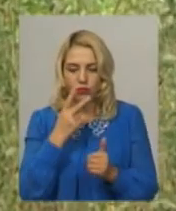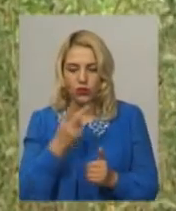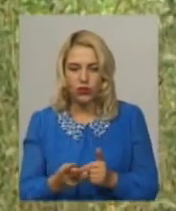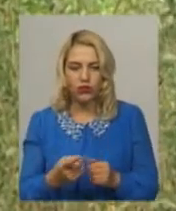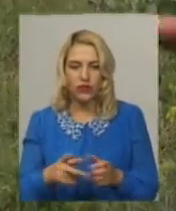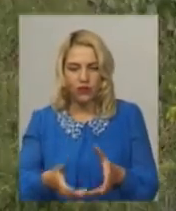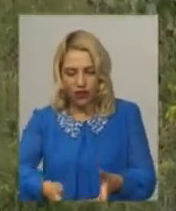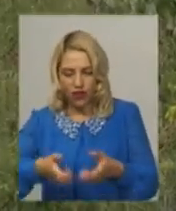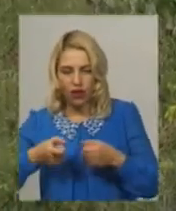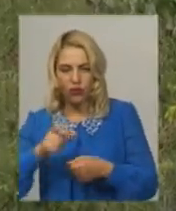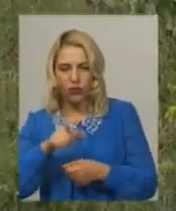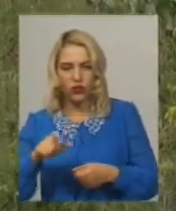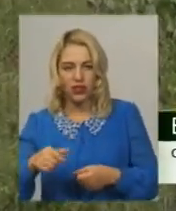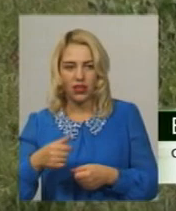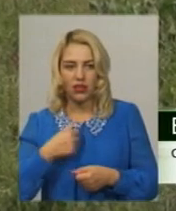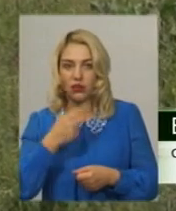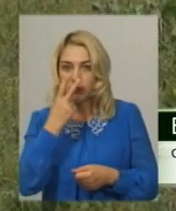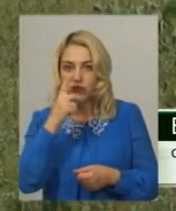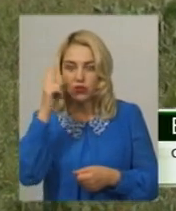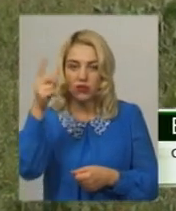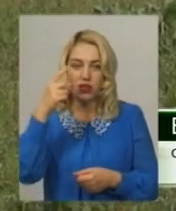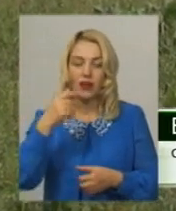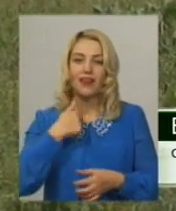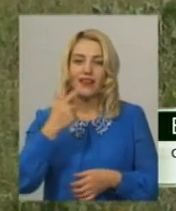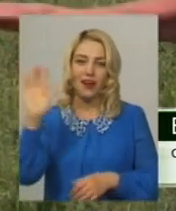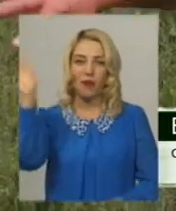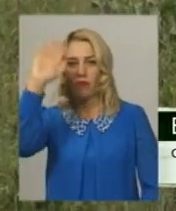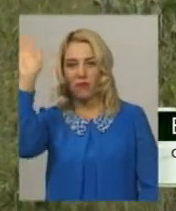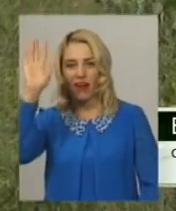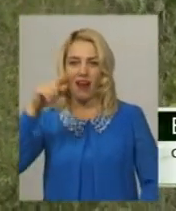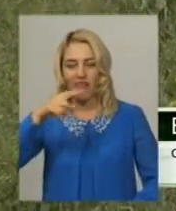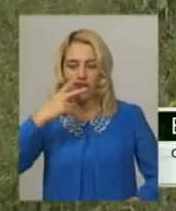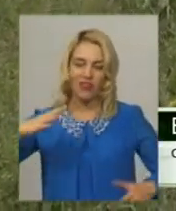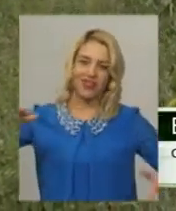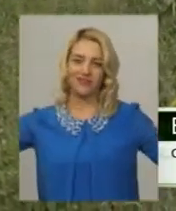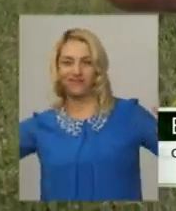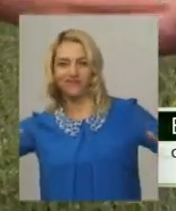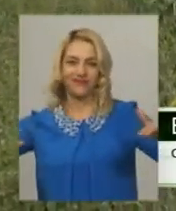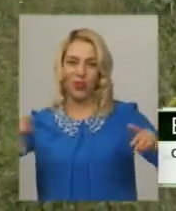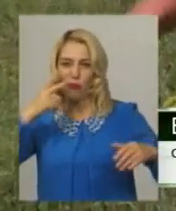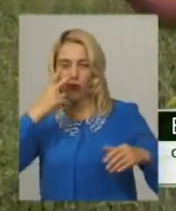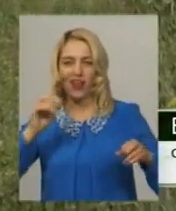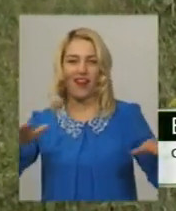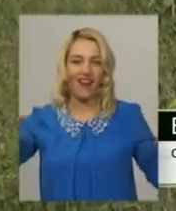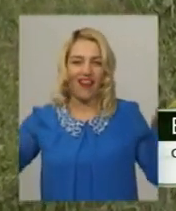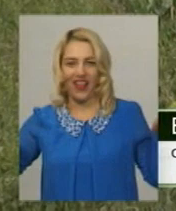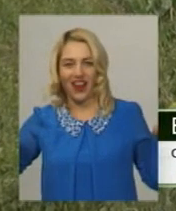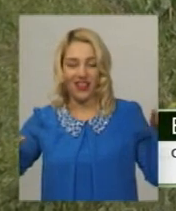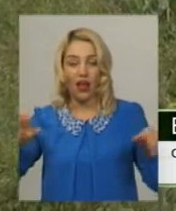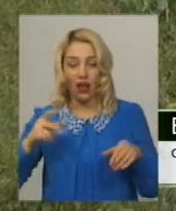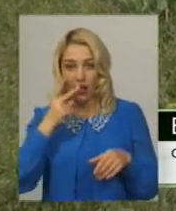з-під уламків. Я з ними дідково поздоровкався, вони мені такого показали крилами цими. А